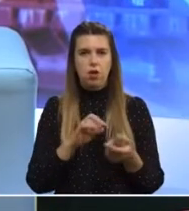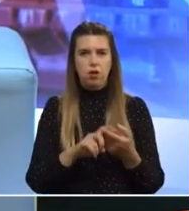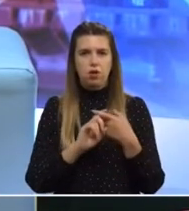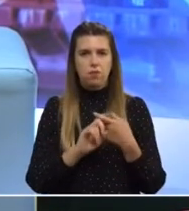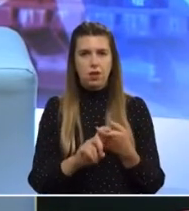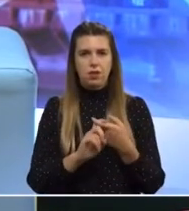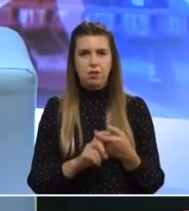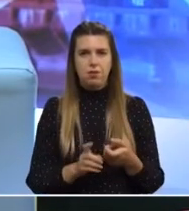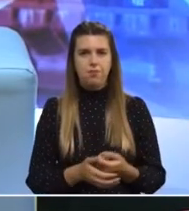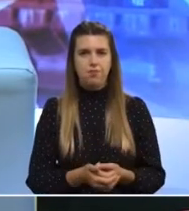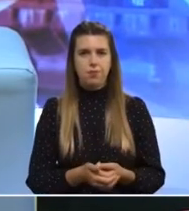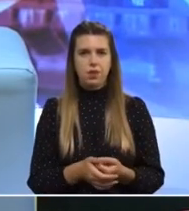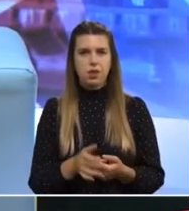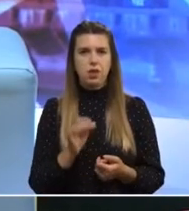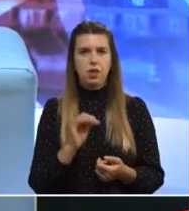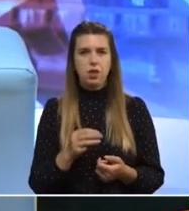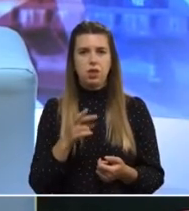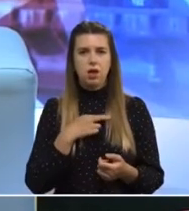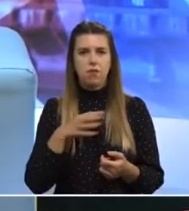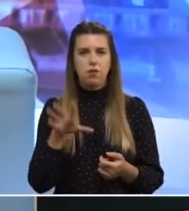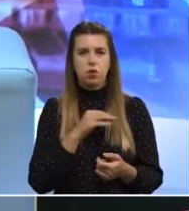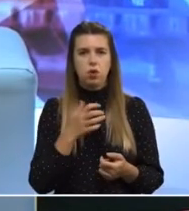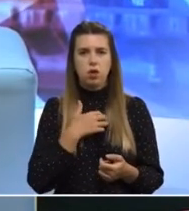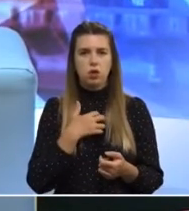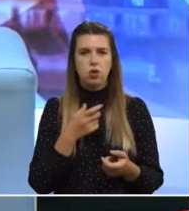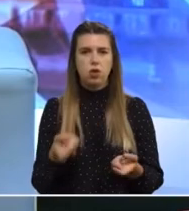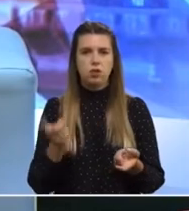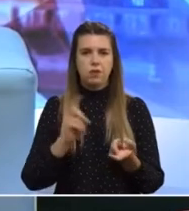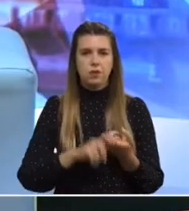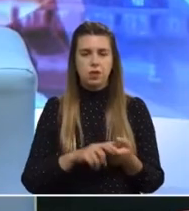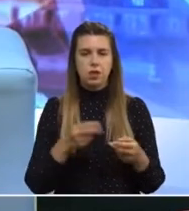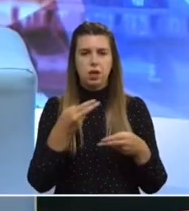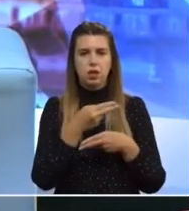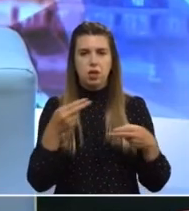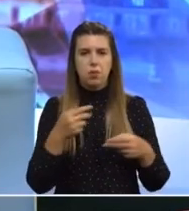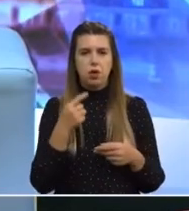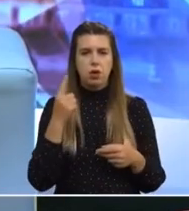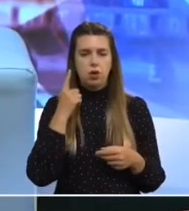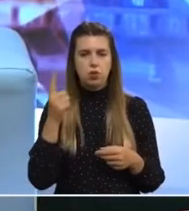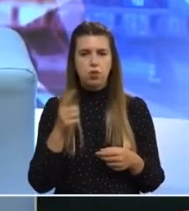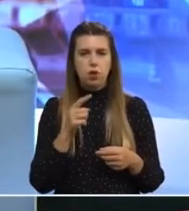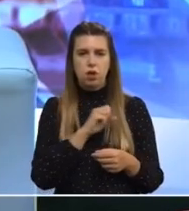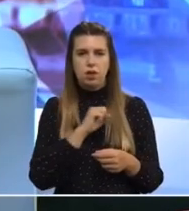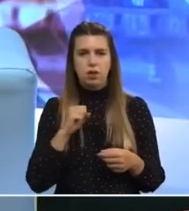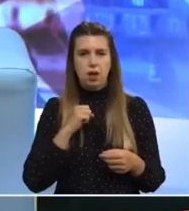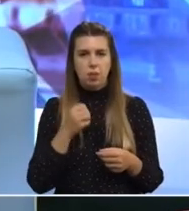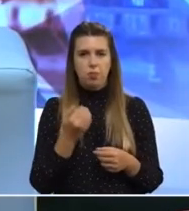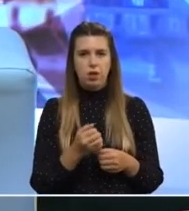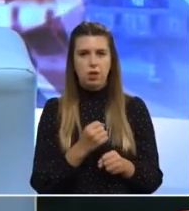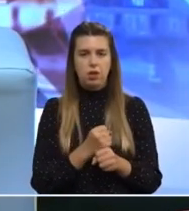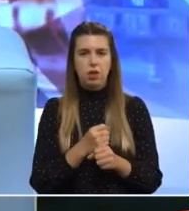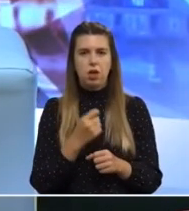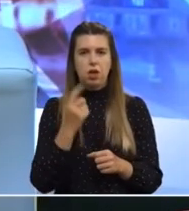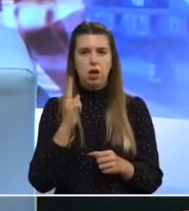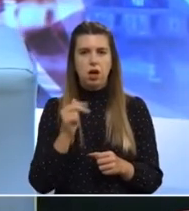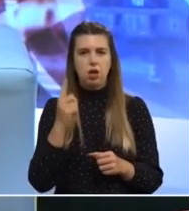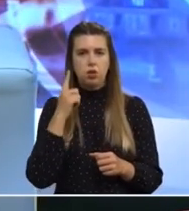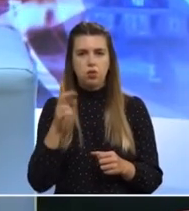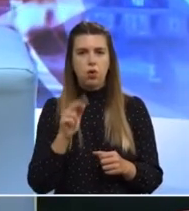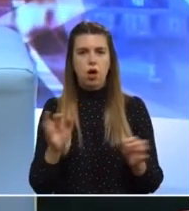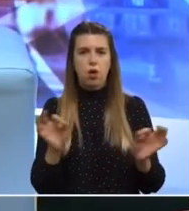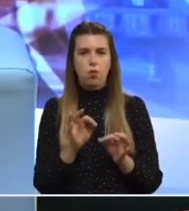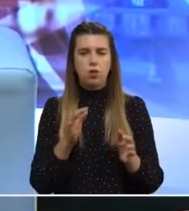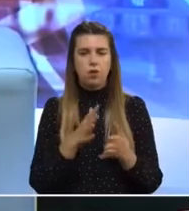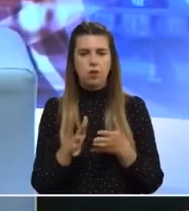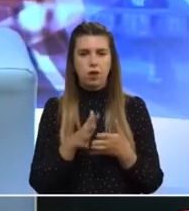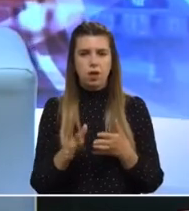есть это связь. И, естественно, я это все хотел связать с темой звукотерапии. Как звук, как